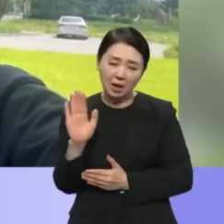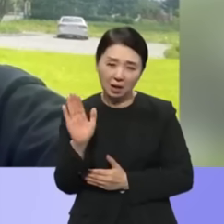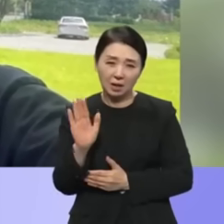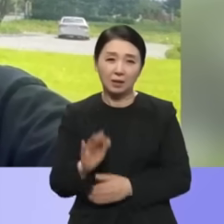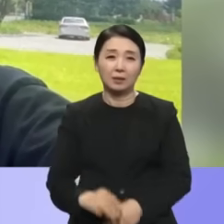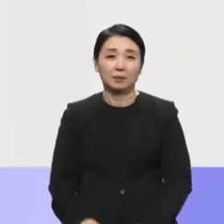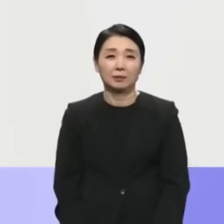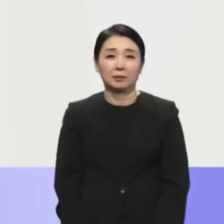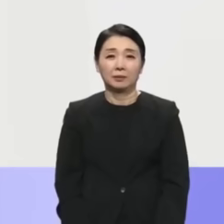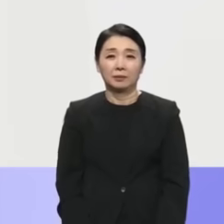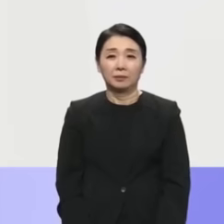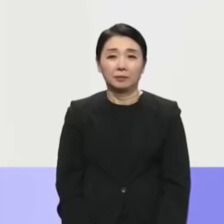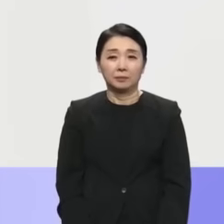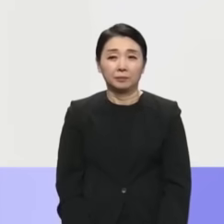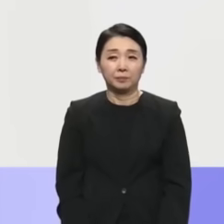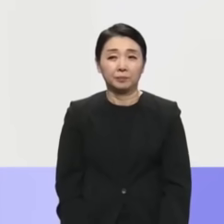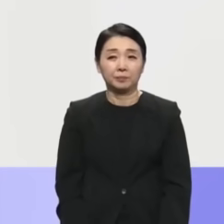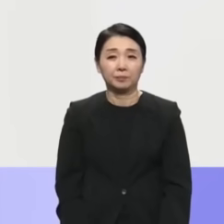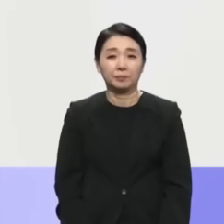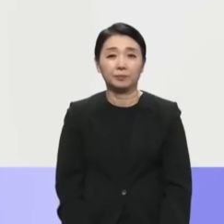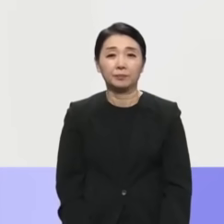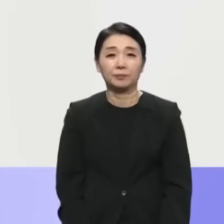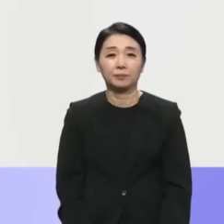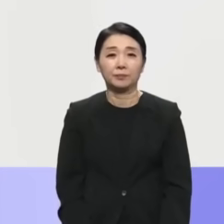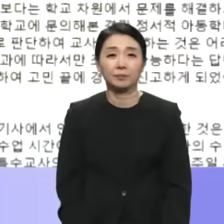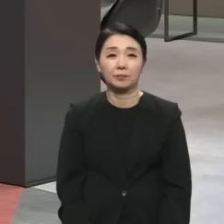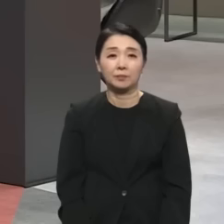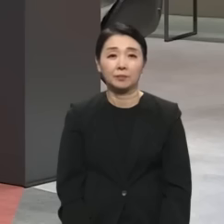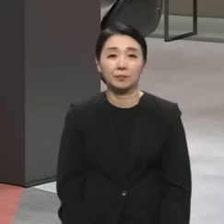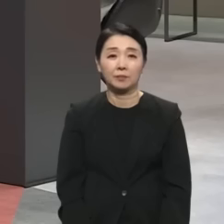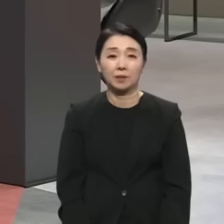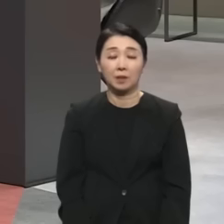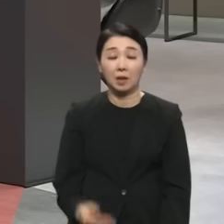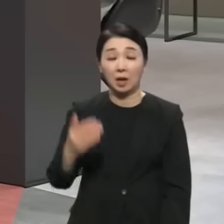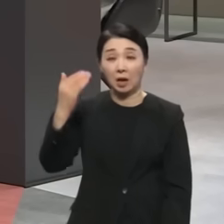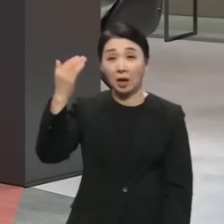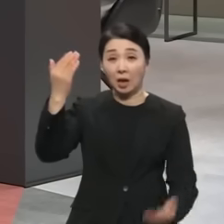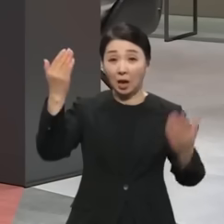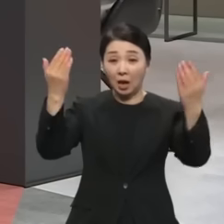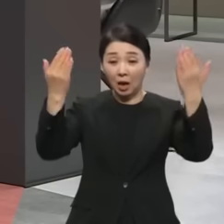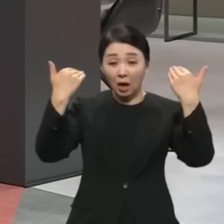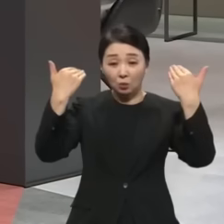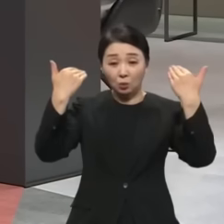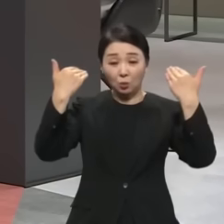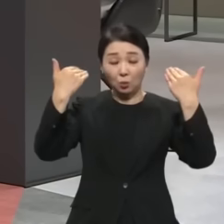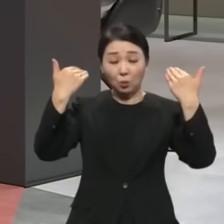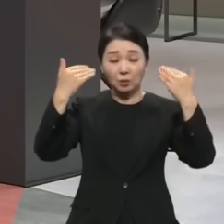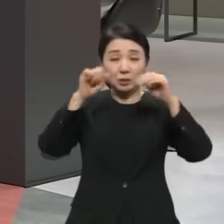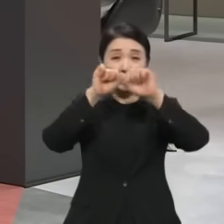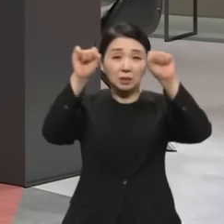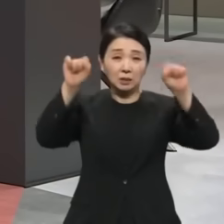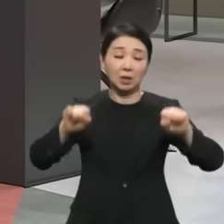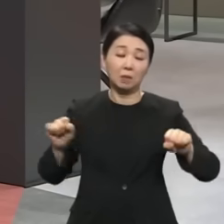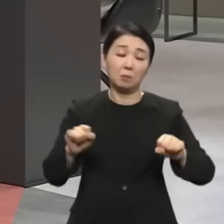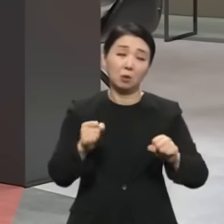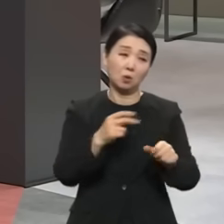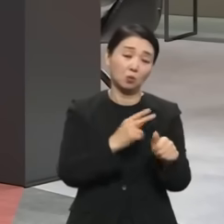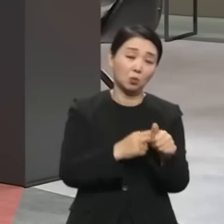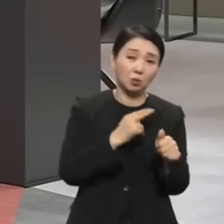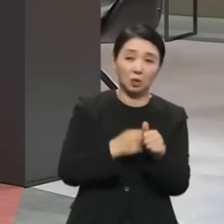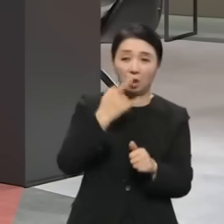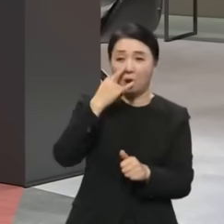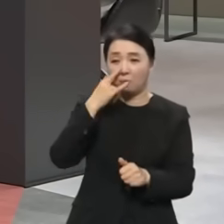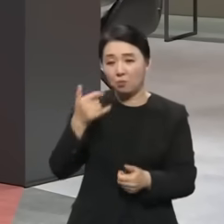듭니다 지금 박사님 말씀하신 것처럼 우리의 시스템이 얼마나이 교사와 학부모